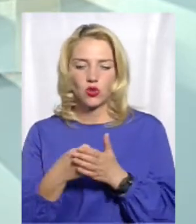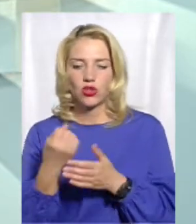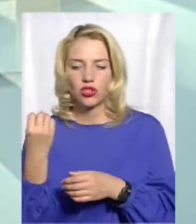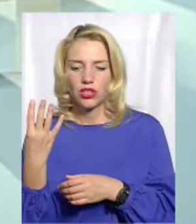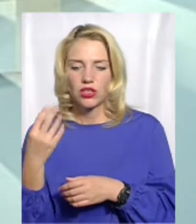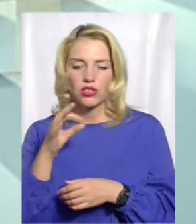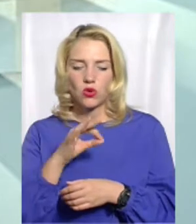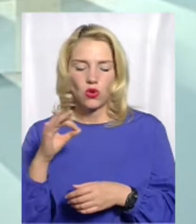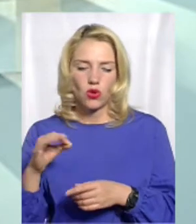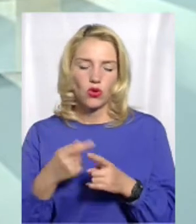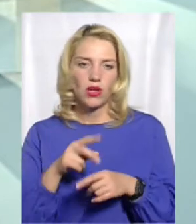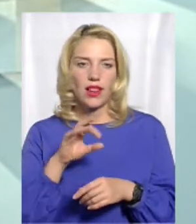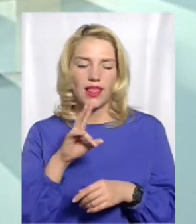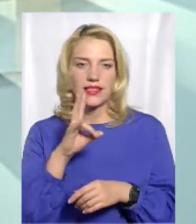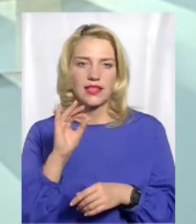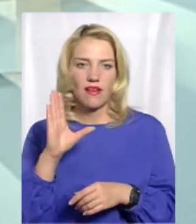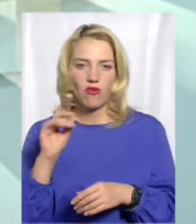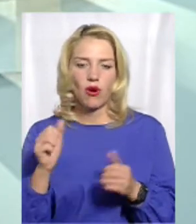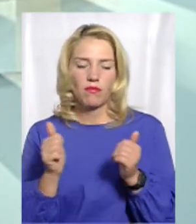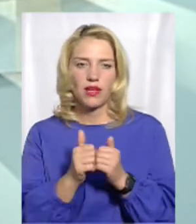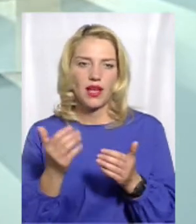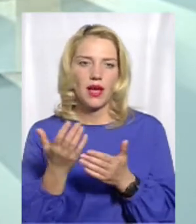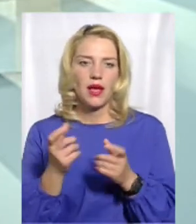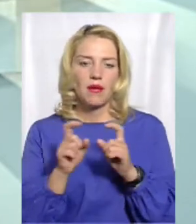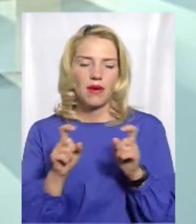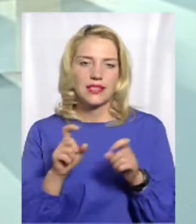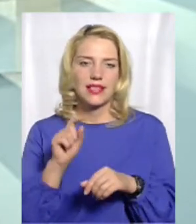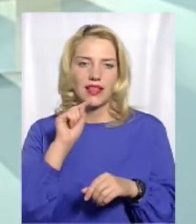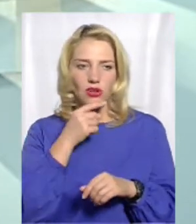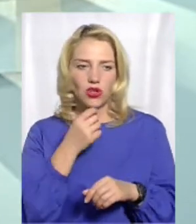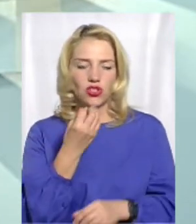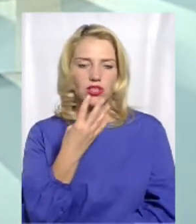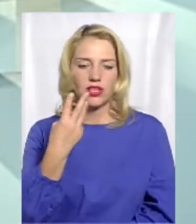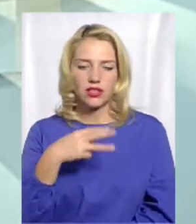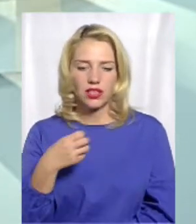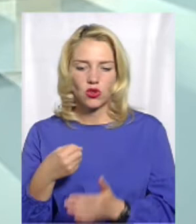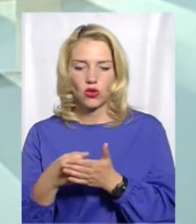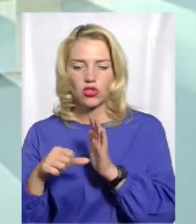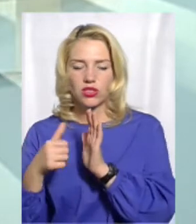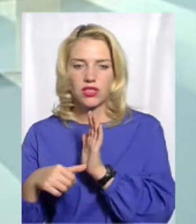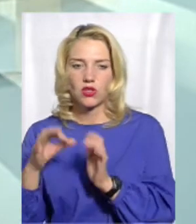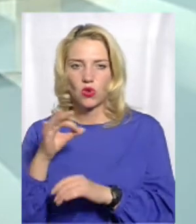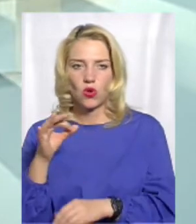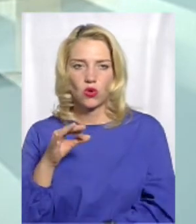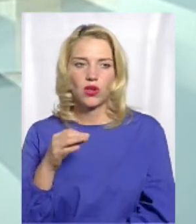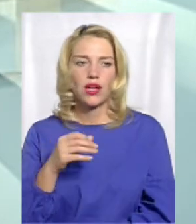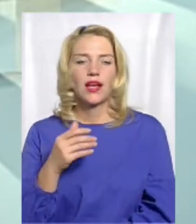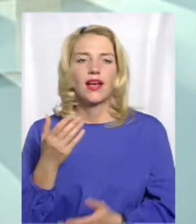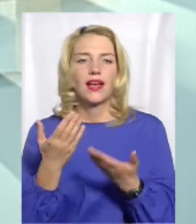14.00 в Лезнево біля магазину «Економ». І з 14.30 до 16.00 в мікрорайоні Книжківці біля